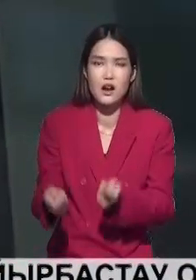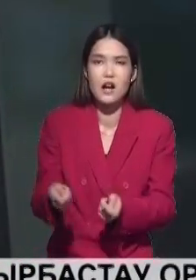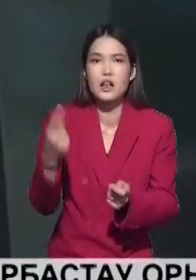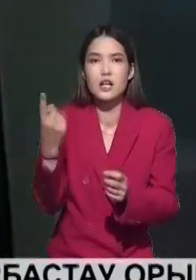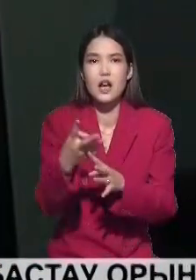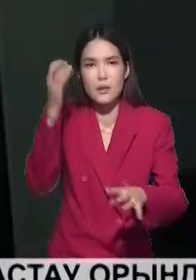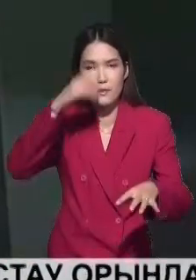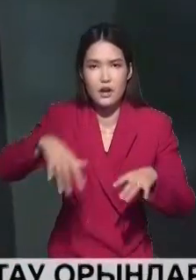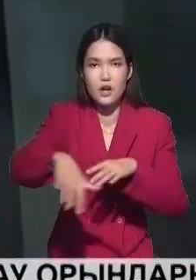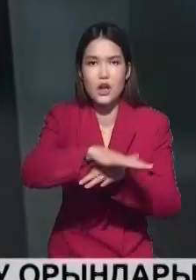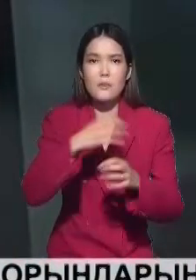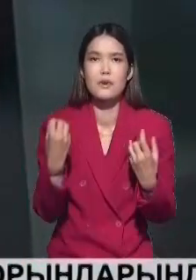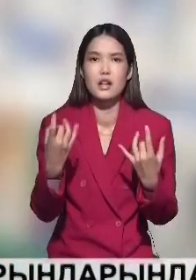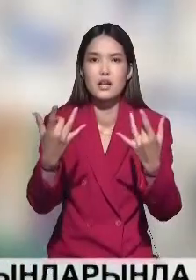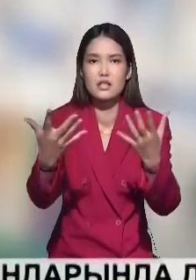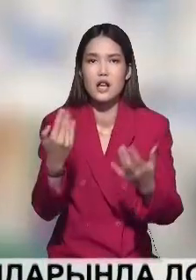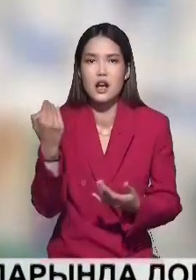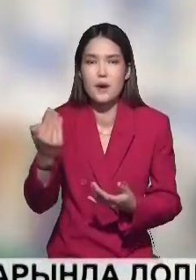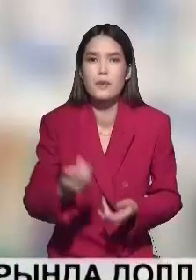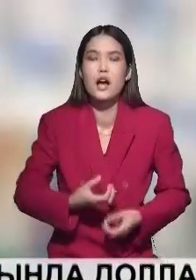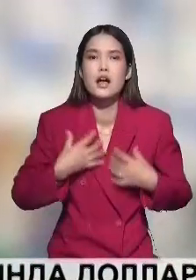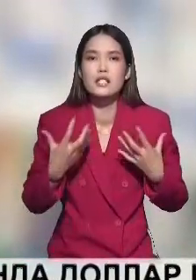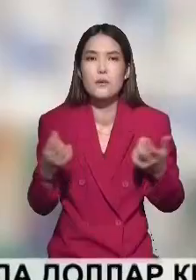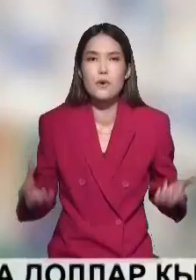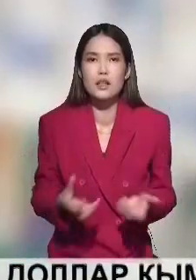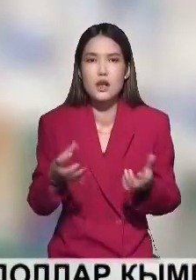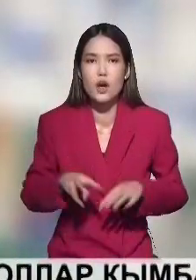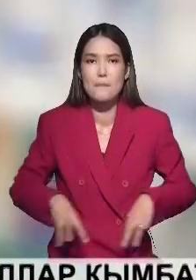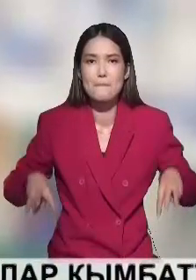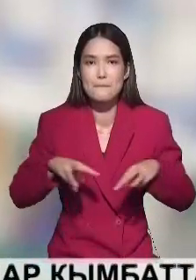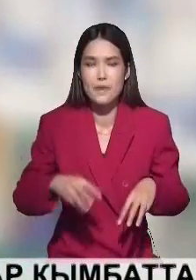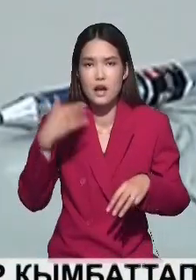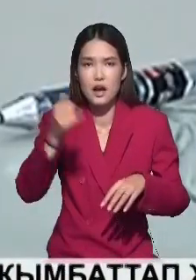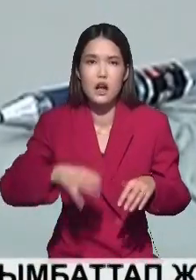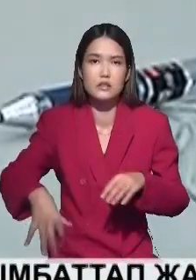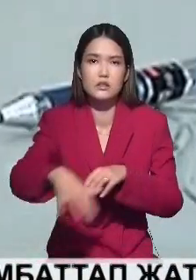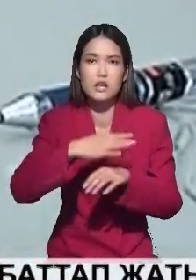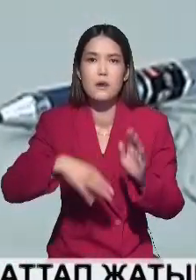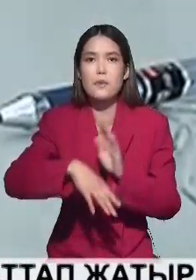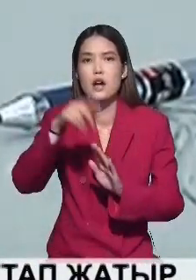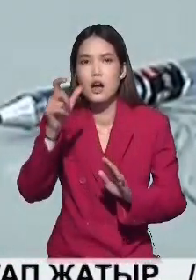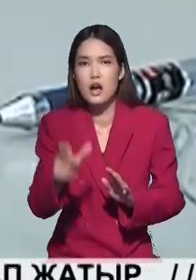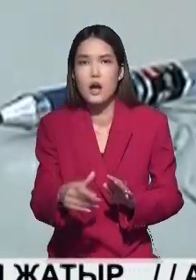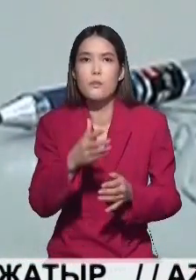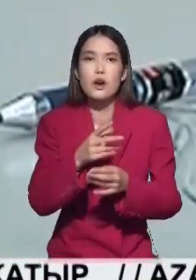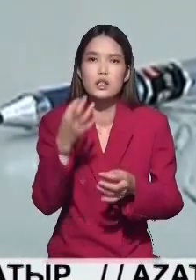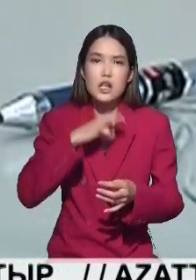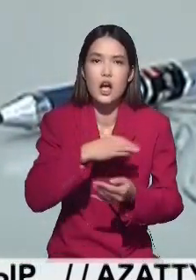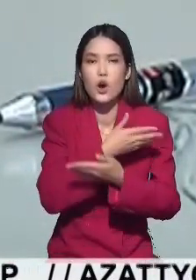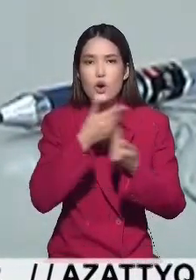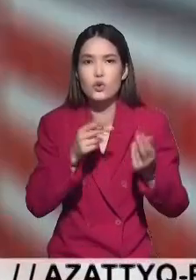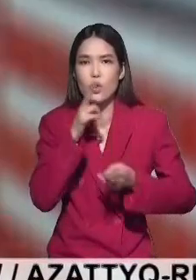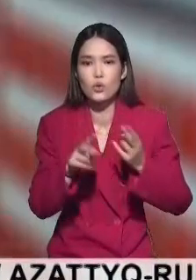алдымен Еуразиялық одақтың талабы дейді сарапшылар. Ал денсаулық сақтау министрлігінің өкілдері аймақтардағы департаменттерге дәрі жоқ деген